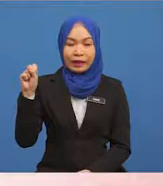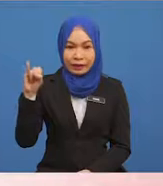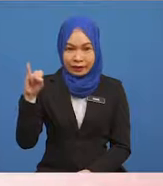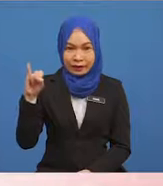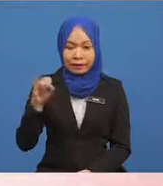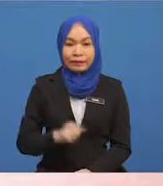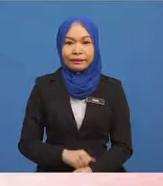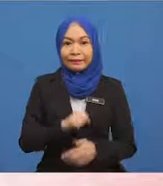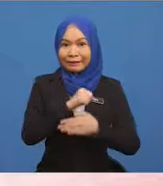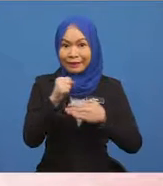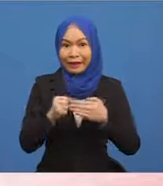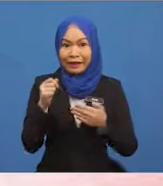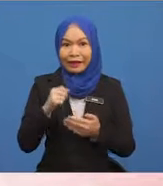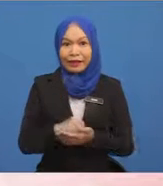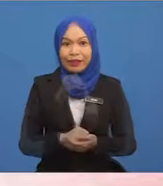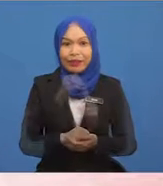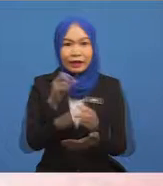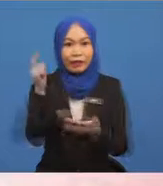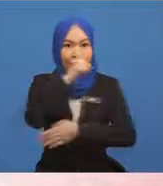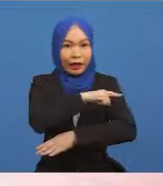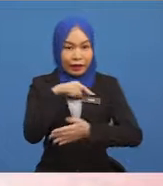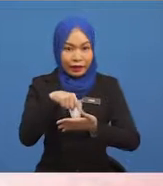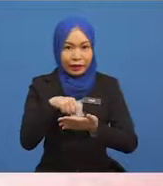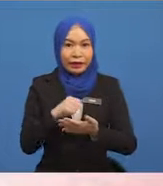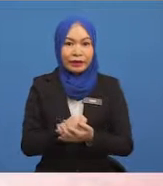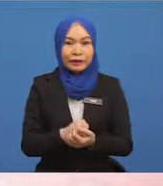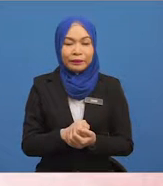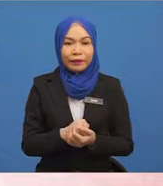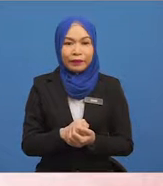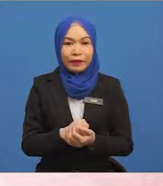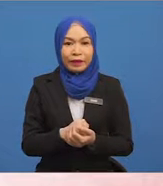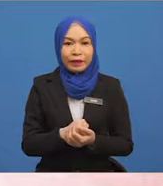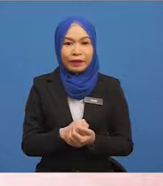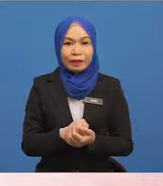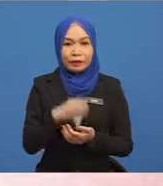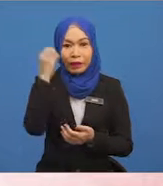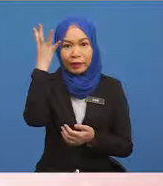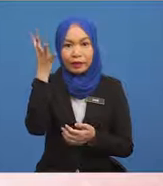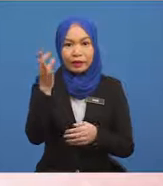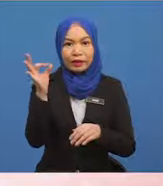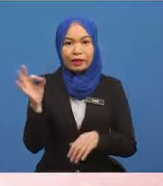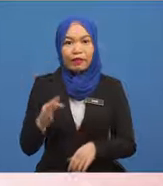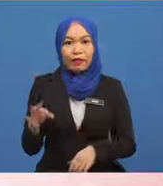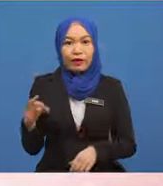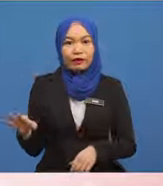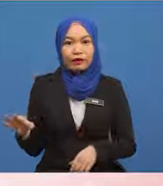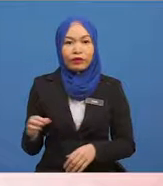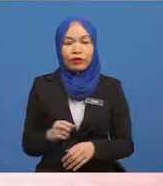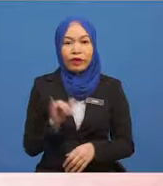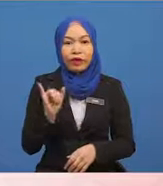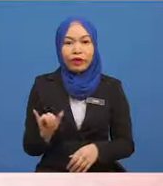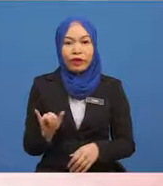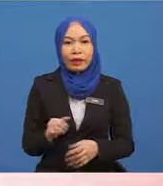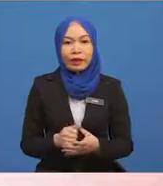harap anda seharusnya boleh menyatakan faktor yang menyebabkan